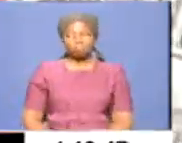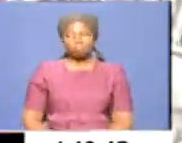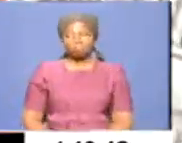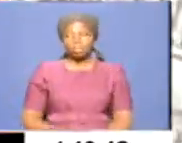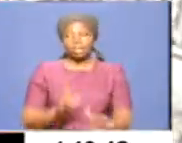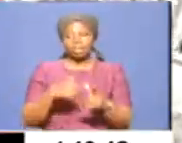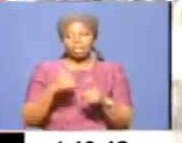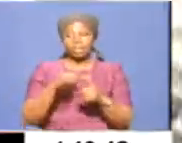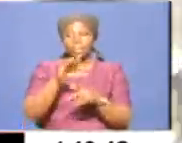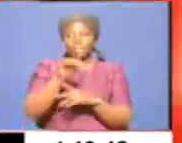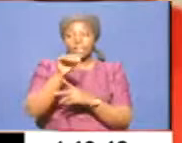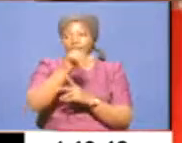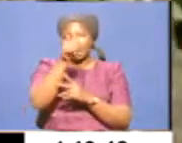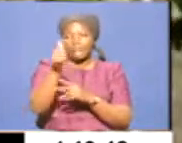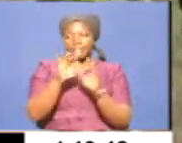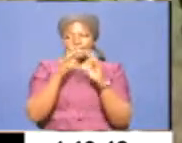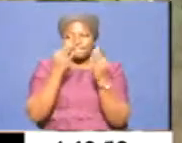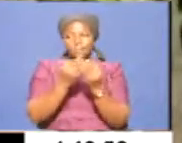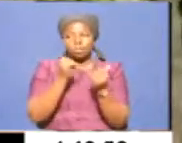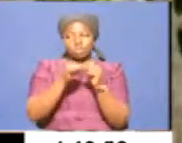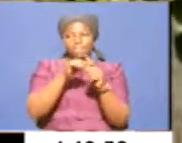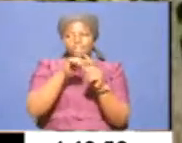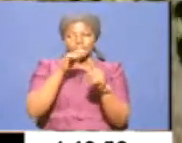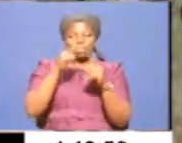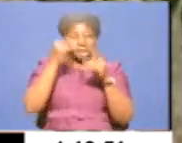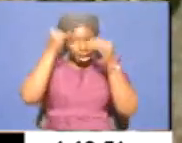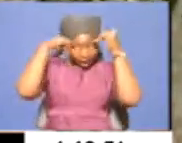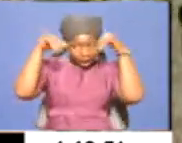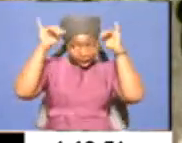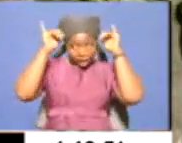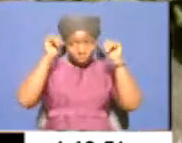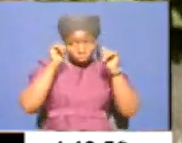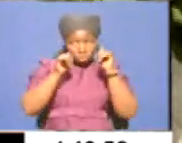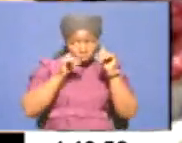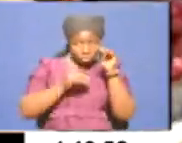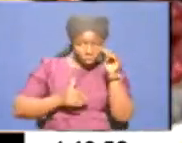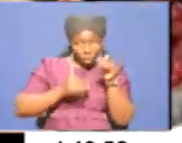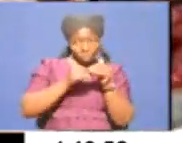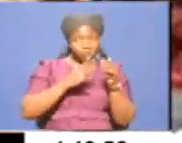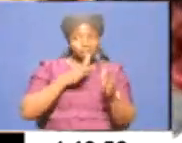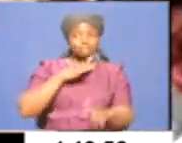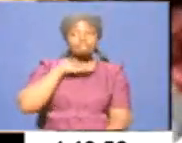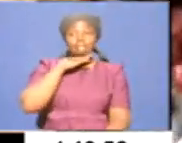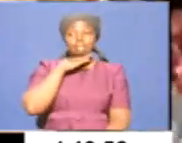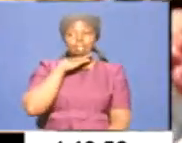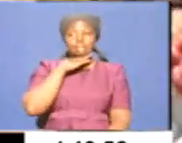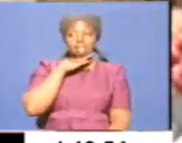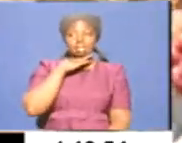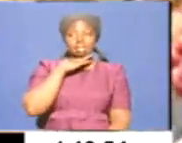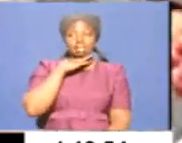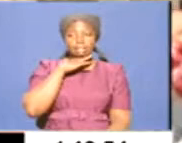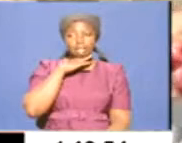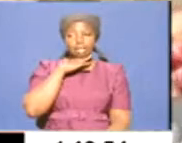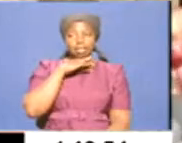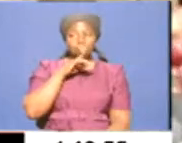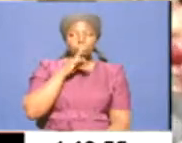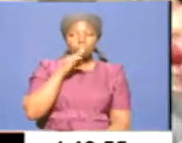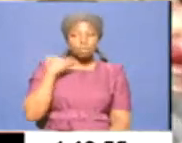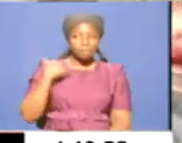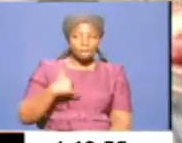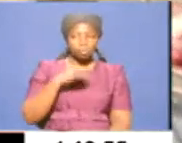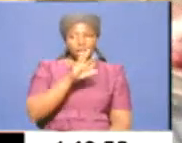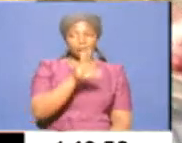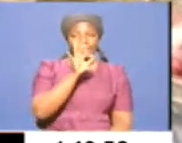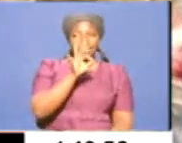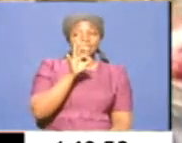a family that had slaughtered a cow that was in the verge of dying. Itwa mimi wana chukua tu ngozi nipatie umbwa, lakini